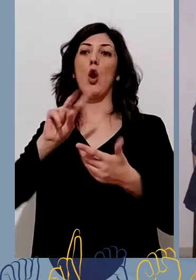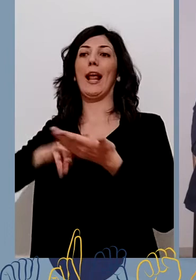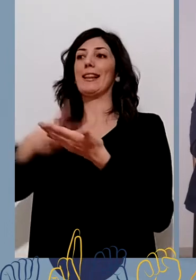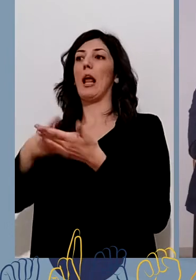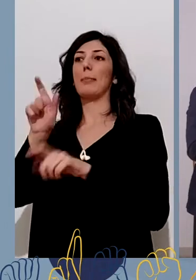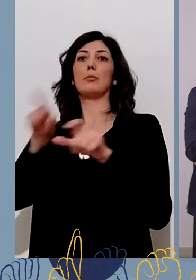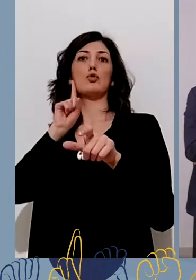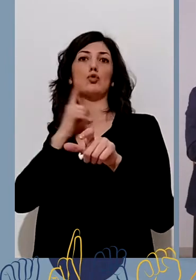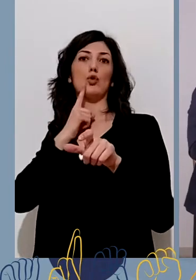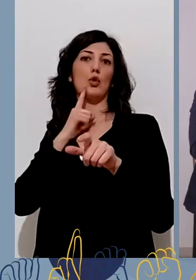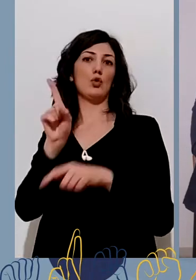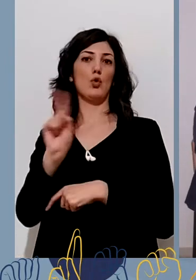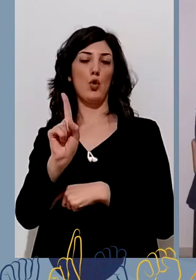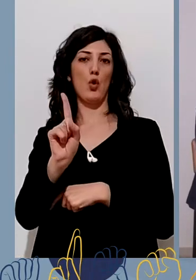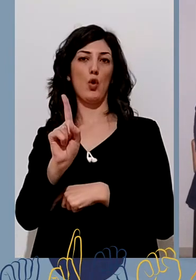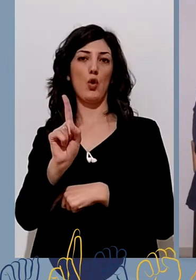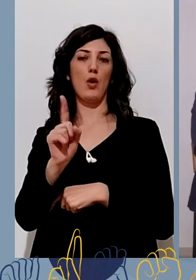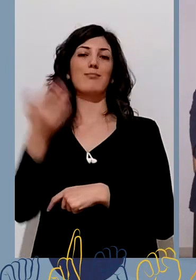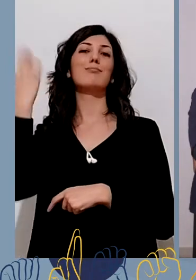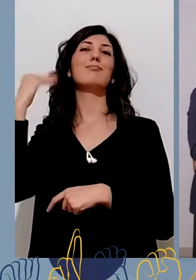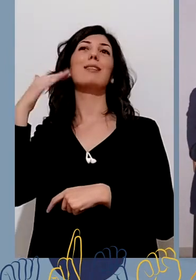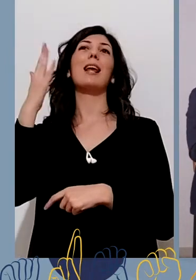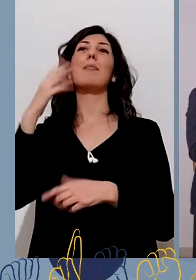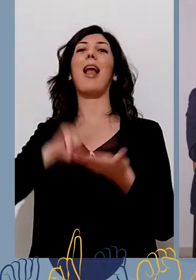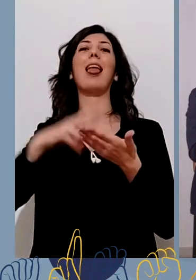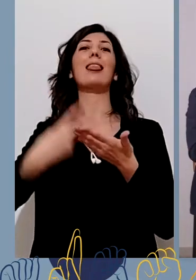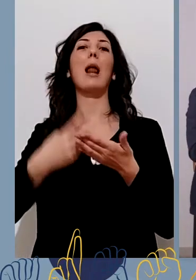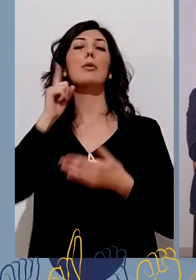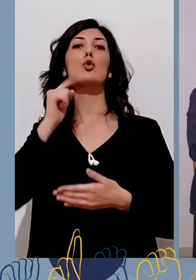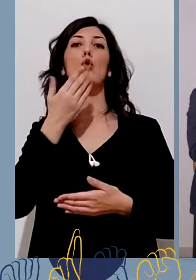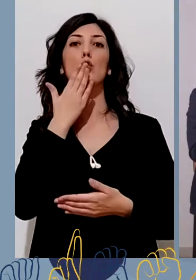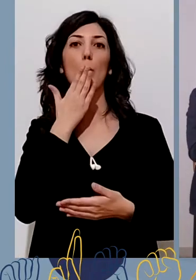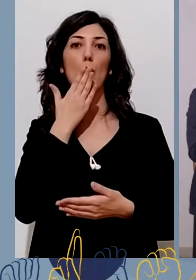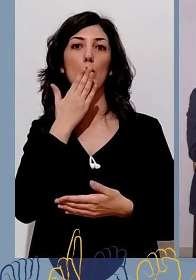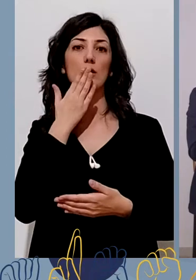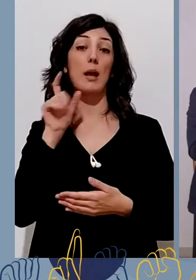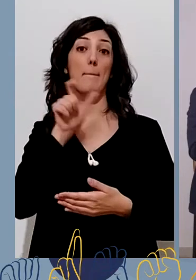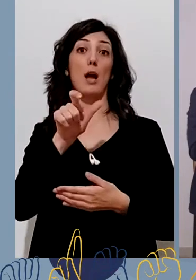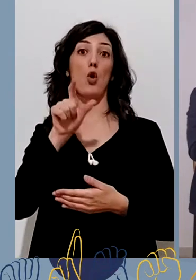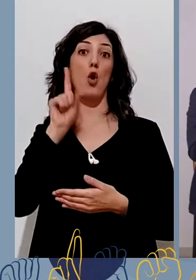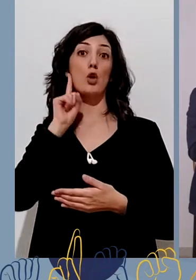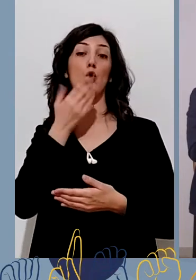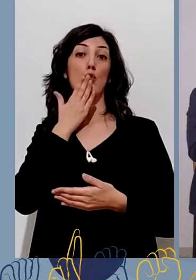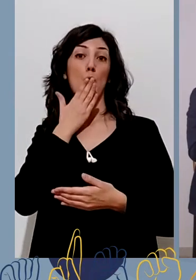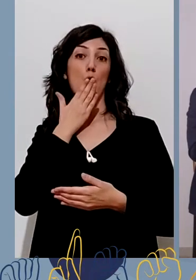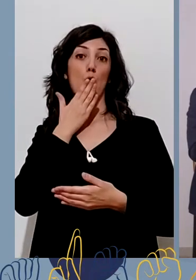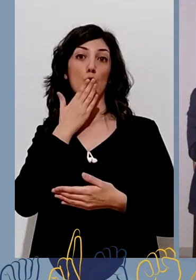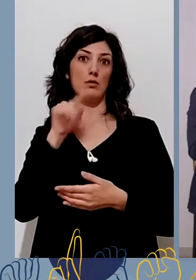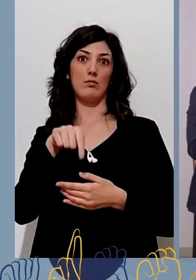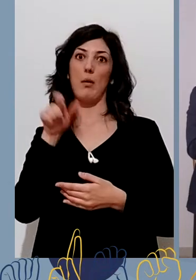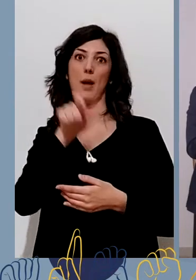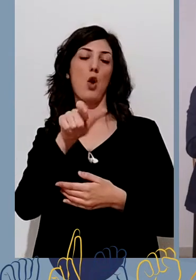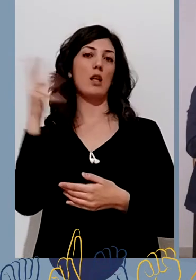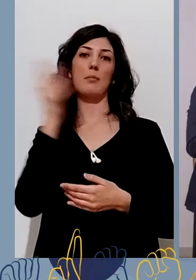ovviamente, concetti. Si diceva l'interprete per sordomuti. Anche la dizione sordomuti non esiste più, c'è stata una legge nel 2006, la legge